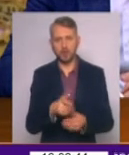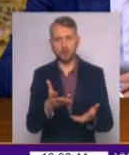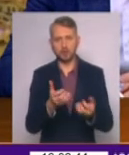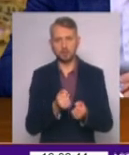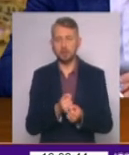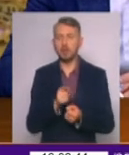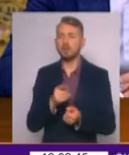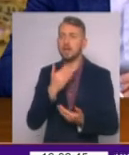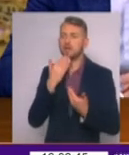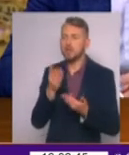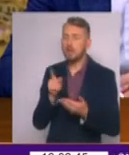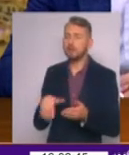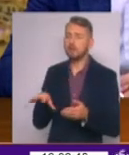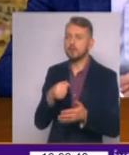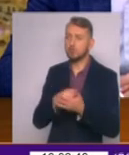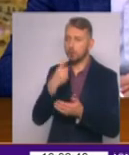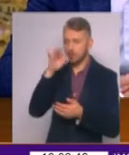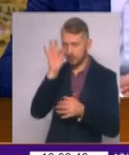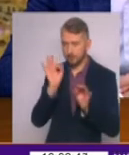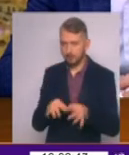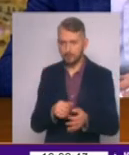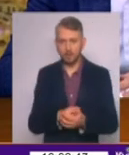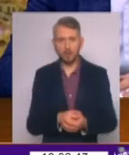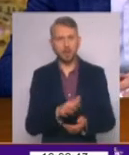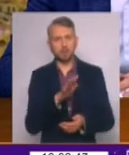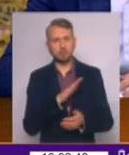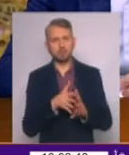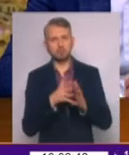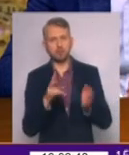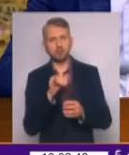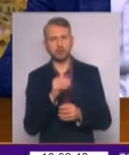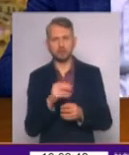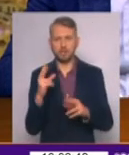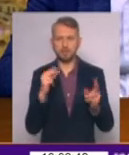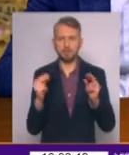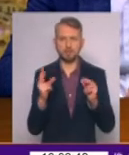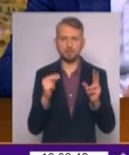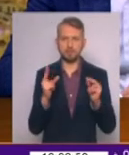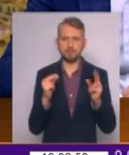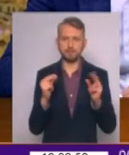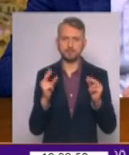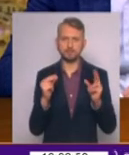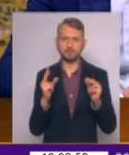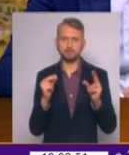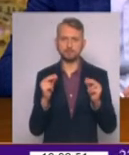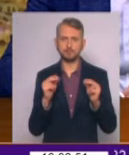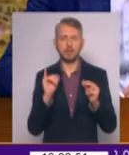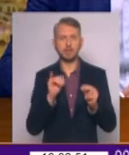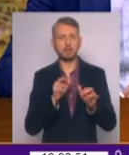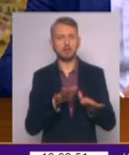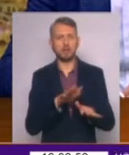ви зверталися з цим всім до поліції, правильно? Більше, ніж ви з цим всім зверталися до поліції. І справа